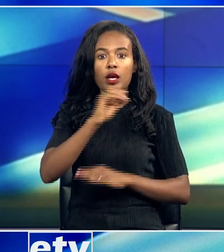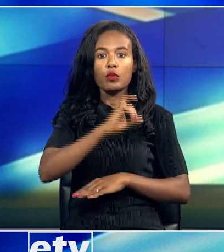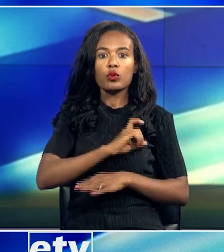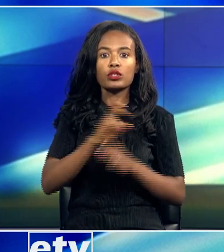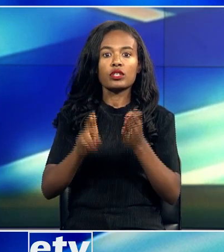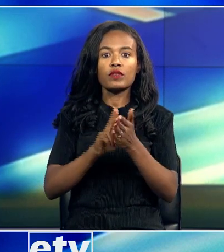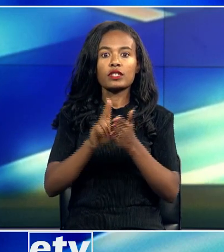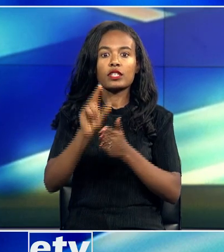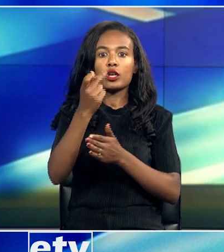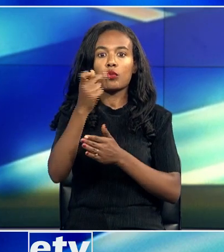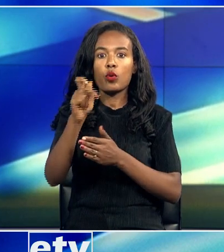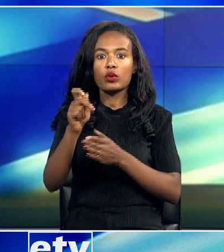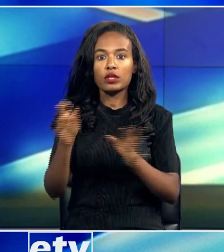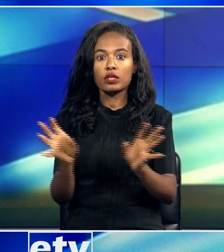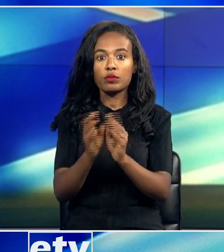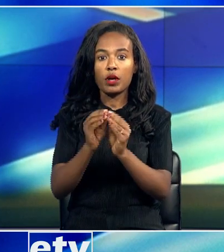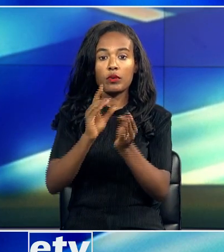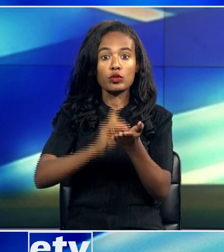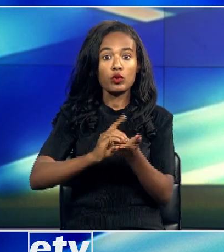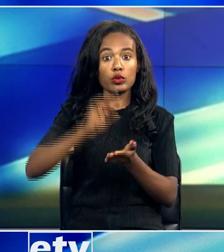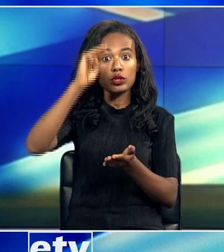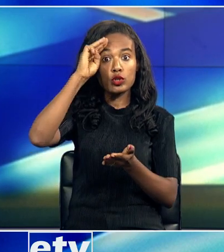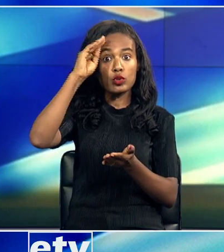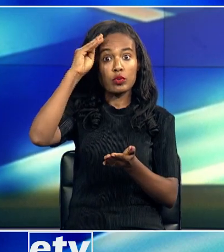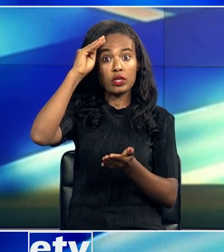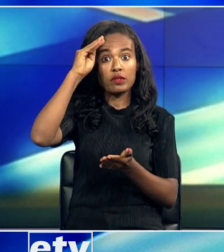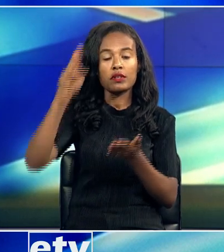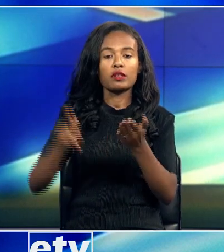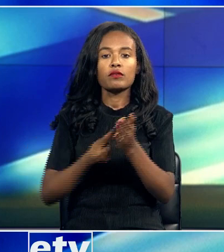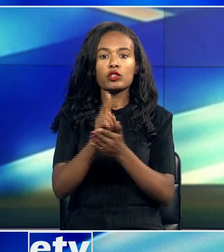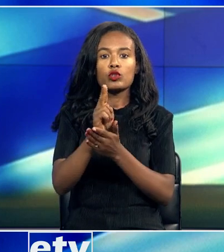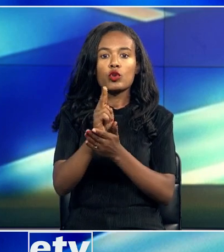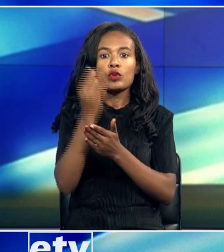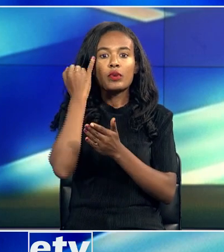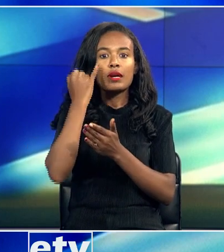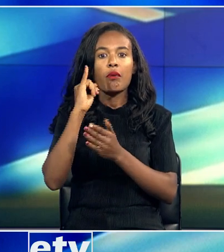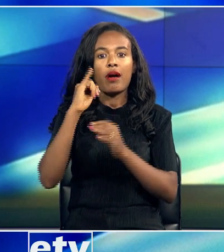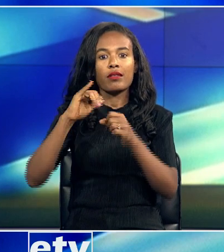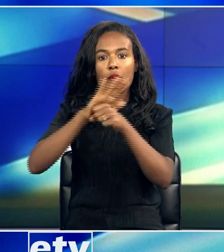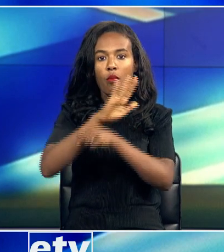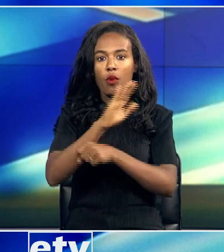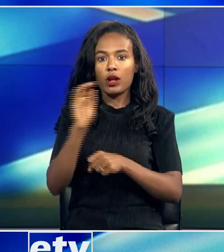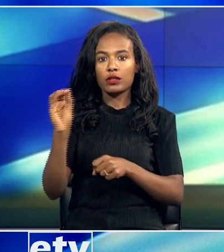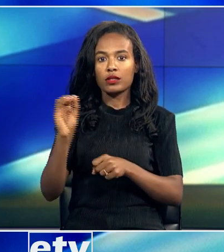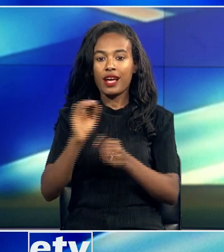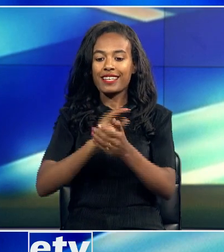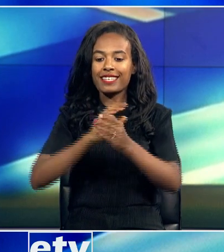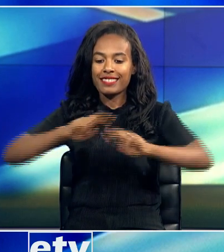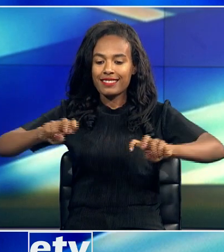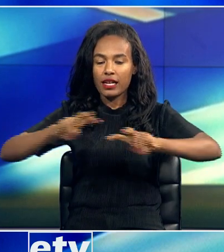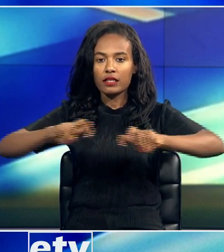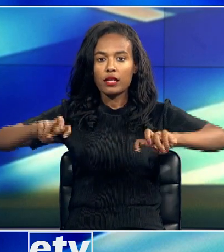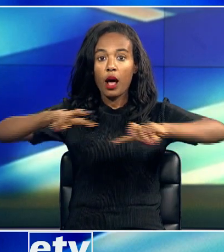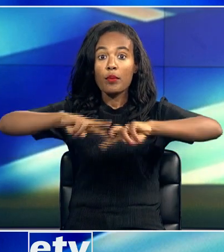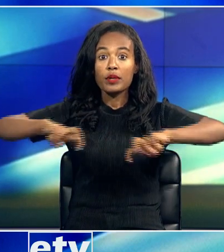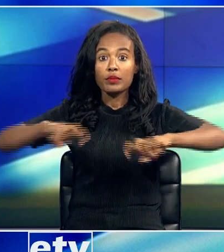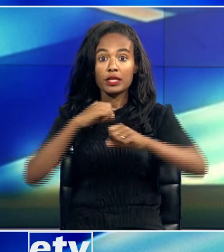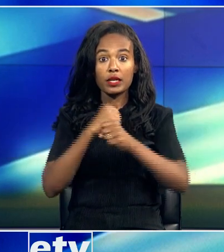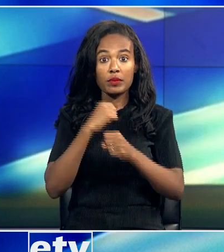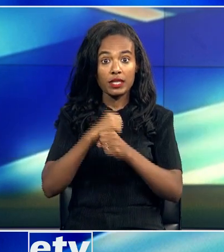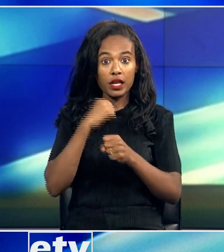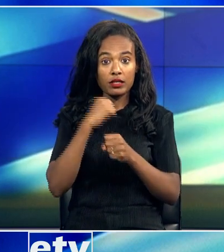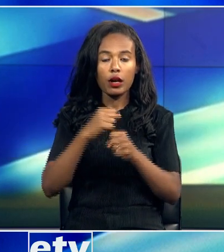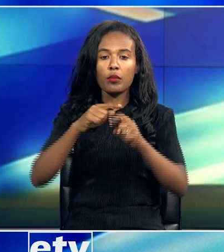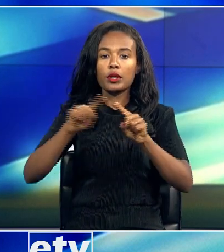የቦርድ ሰብሳቢ ዶክተር ስዩም መስፍን ዩኒቨርሲቲውን በግብአት የማሟላትና የጥናትና ምርምር የመስራት ስራ በልዩ